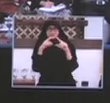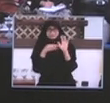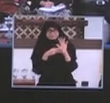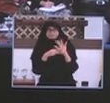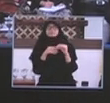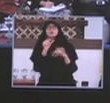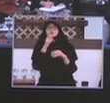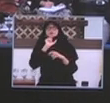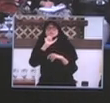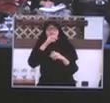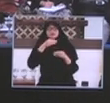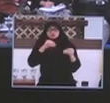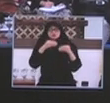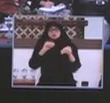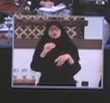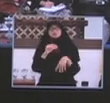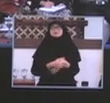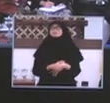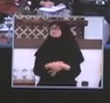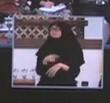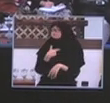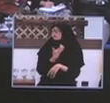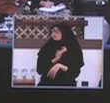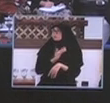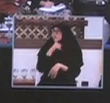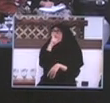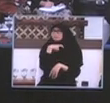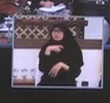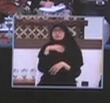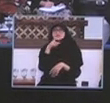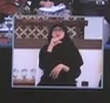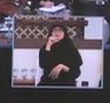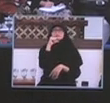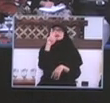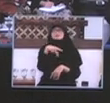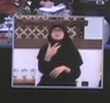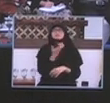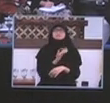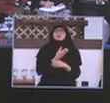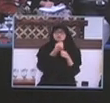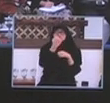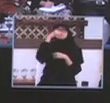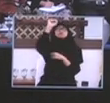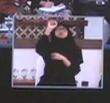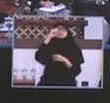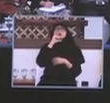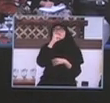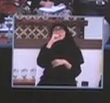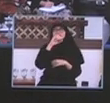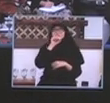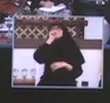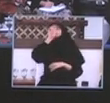Oke, biar kita lebih cepat. Pak Lurah, siapa lagi dari masyarakat yang ingin menyampaikan aspirasi?